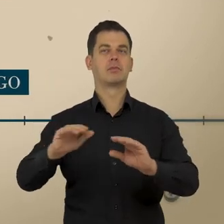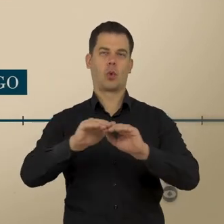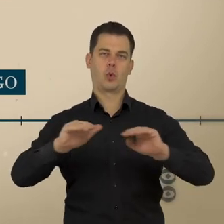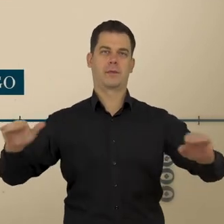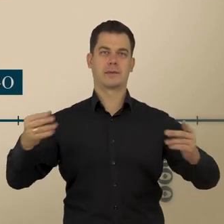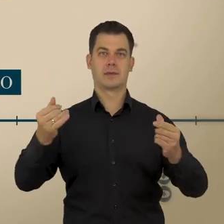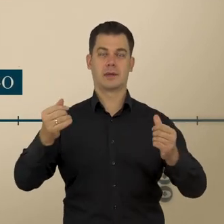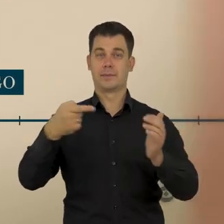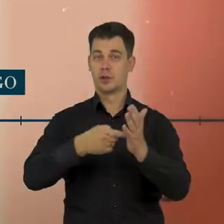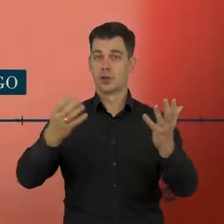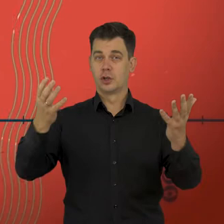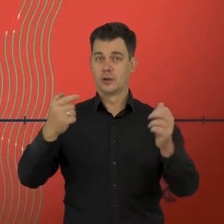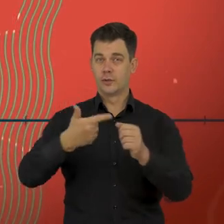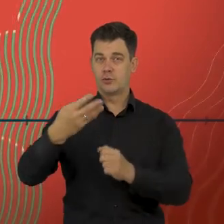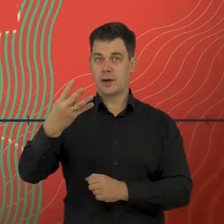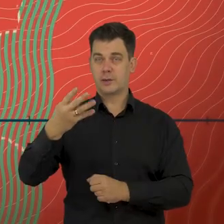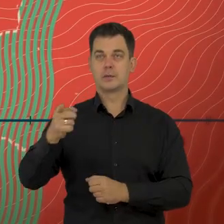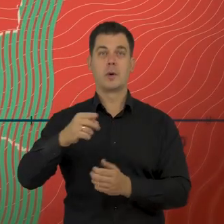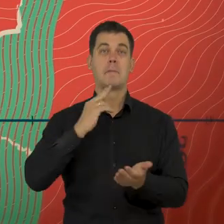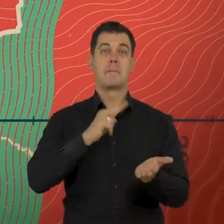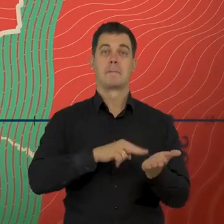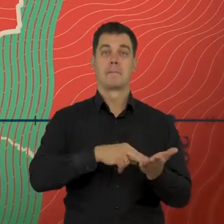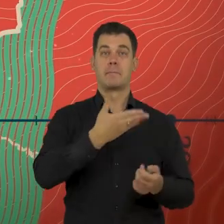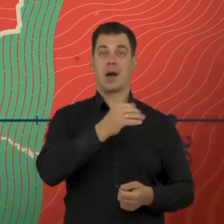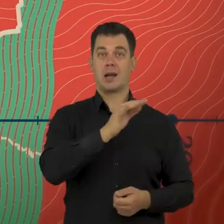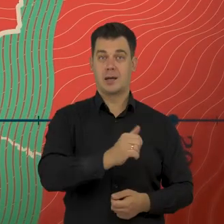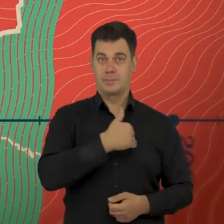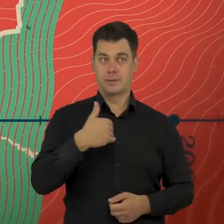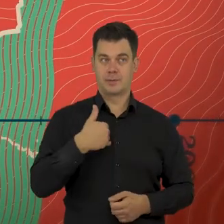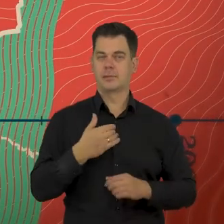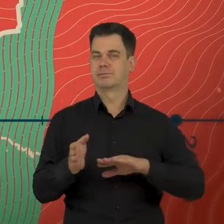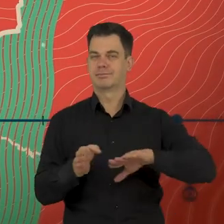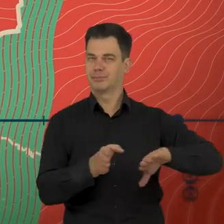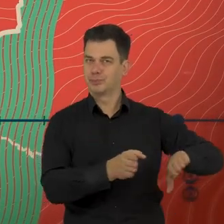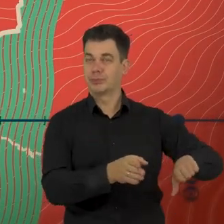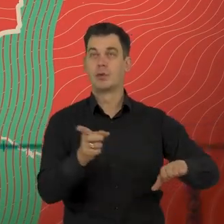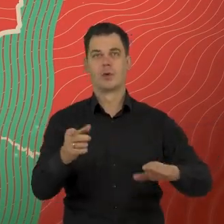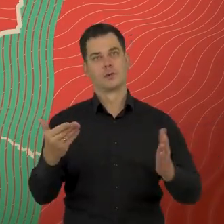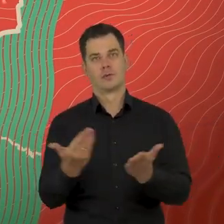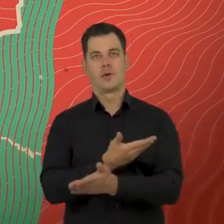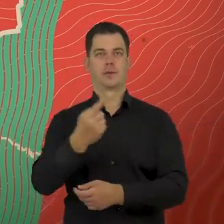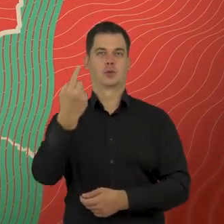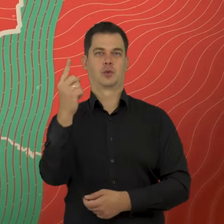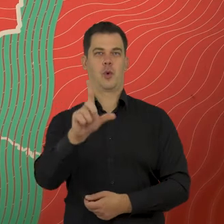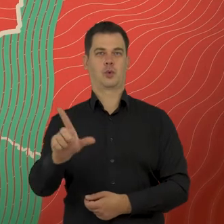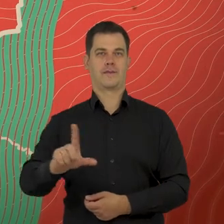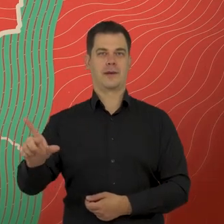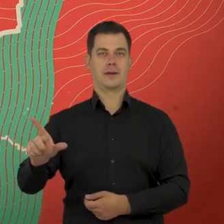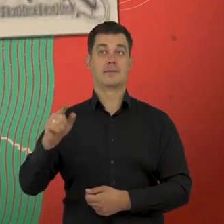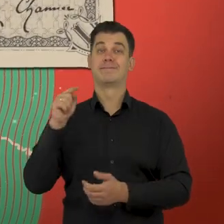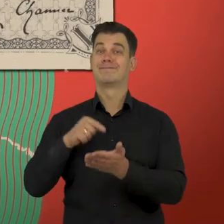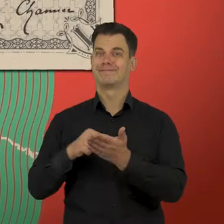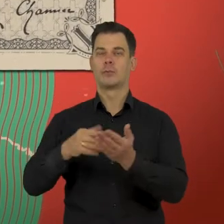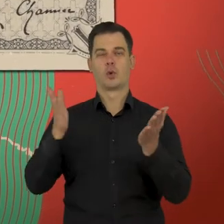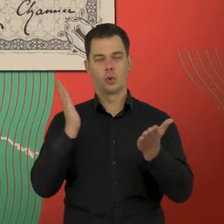innymi zmniejszenie inflacji. I wreszcie w 1924 roku marki polskie wycofuje się z rynku, a w